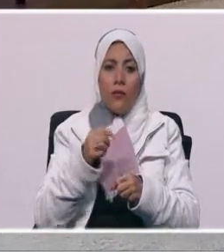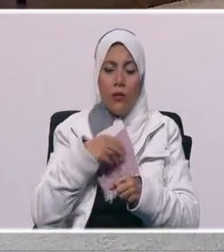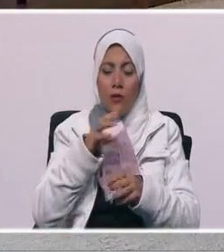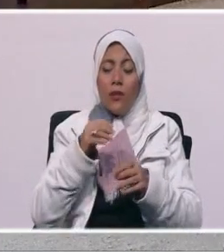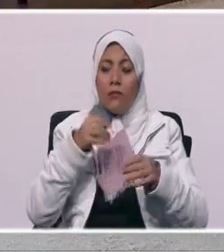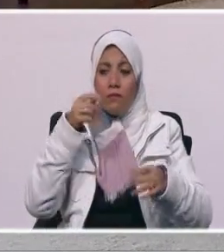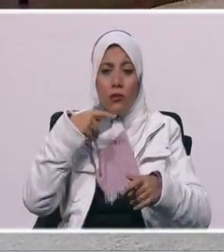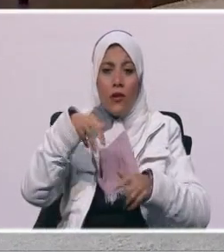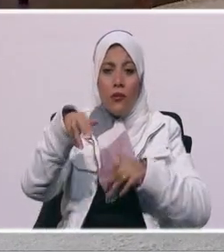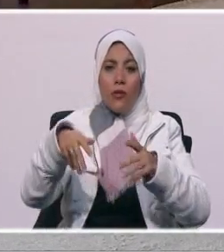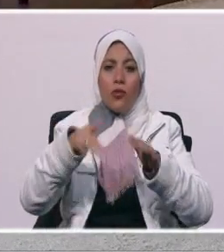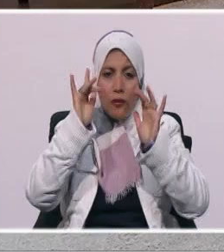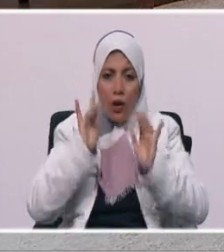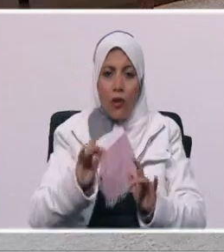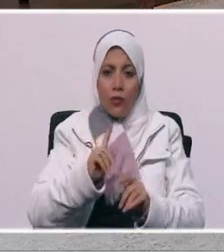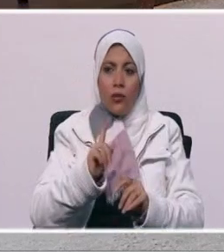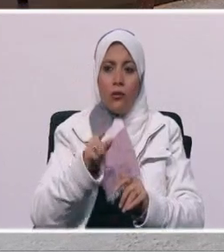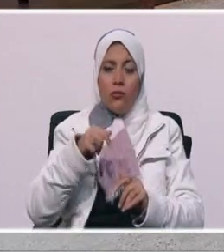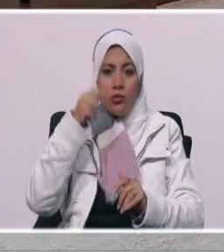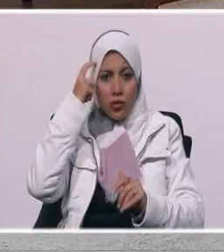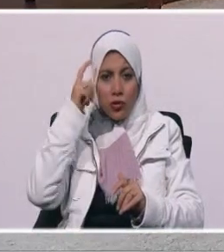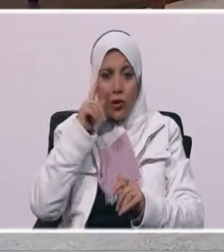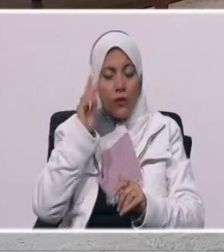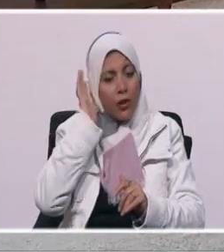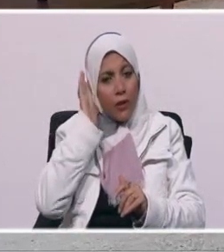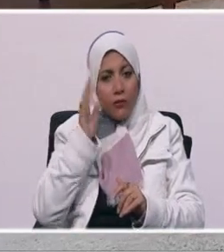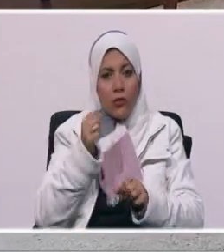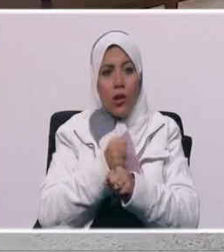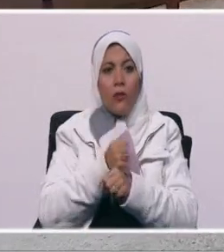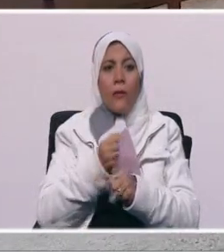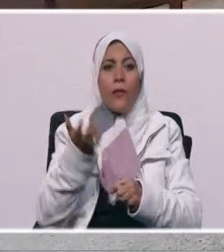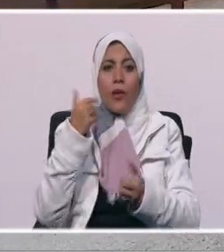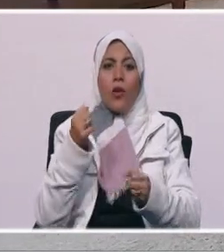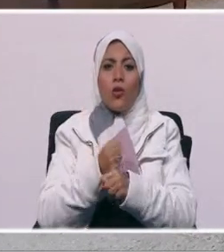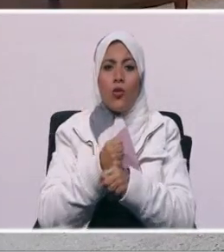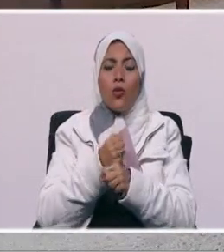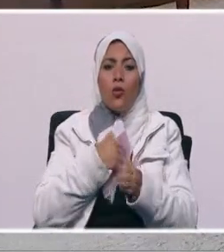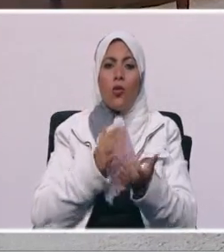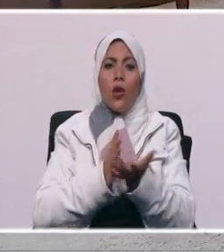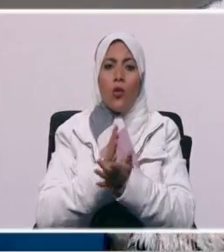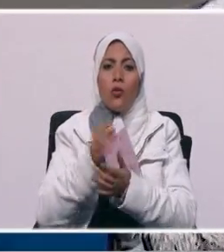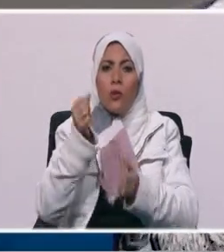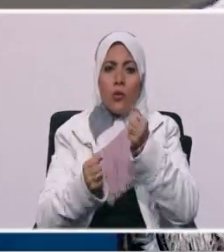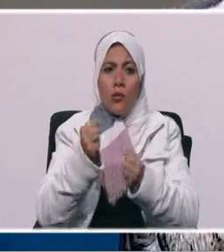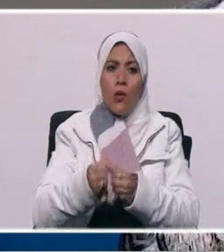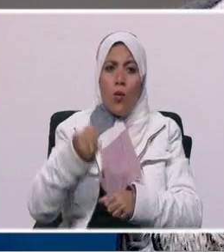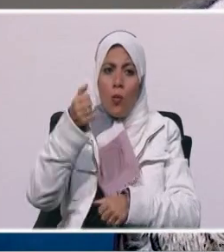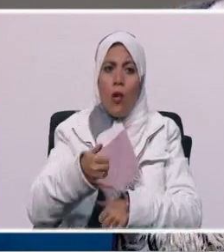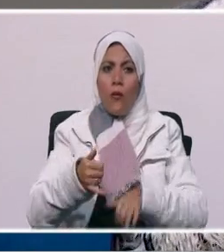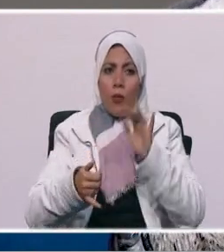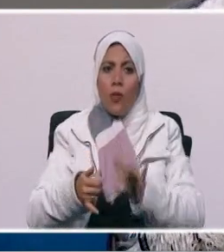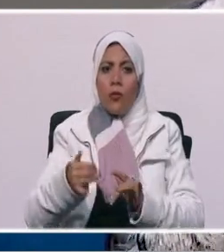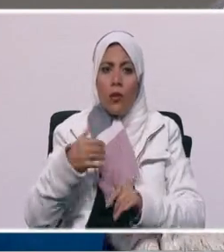طبيعية، مش عارفة أقعد زي الناس لفترة طويلة، وشغلي كله واقفة وكله قاعدة وسواقة والحاجات دي كلها،